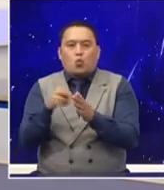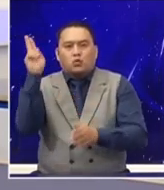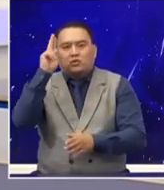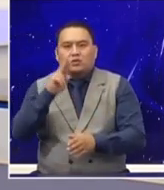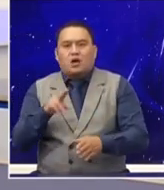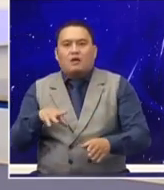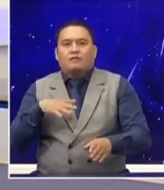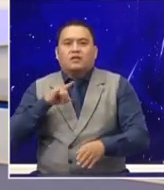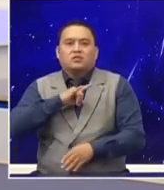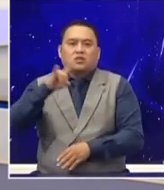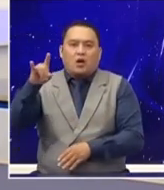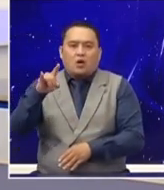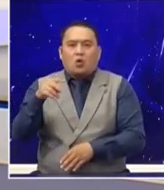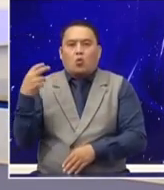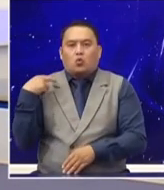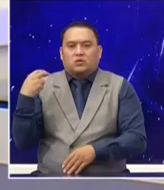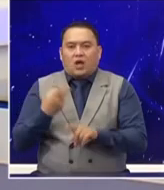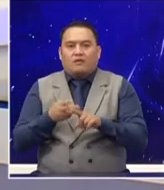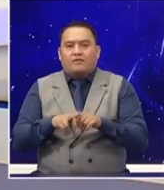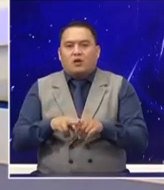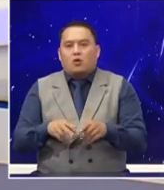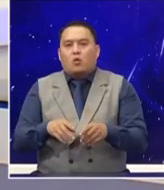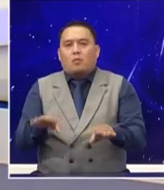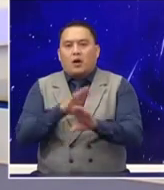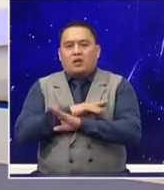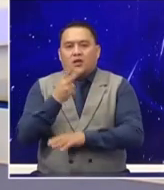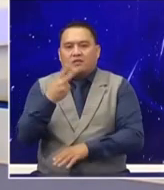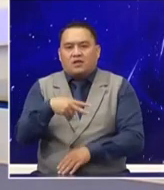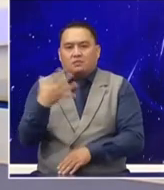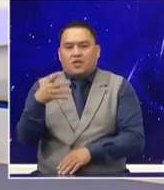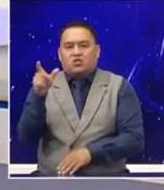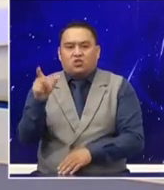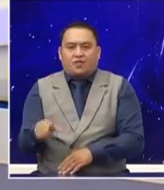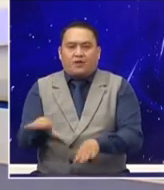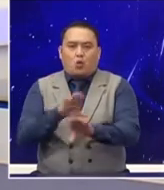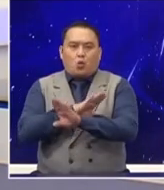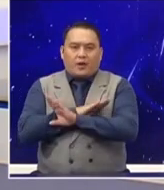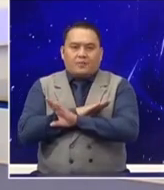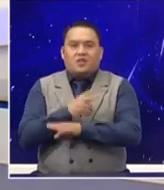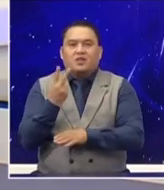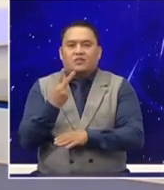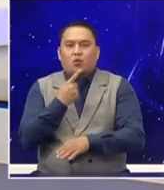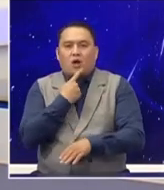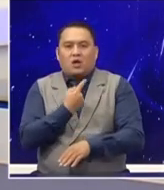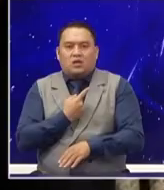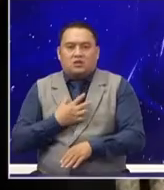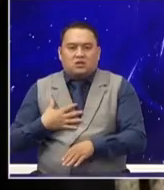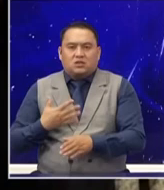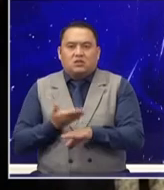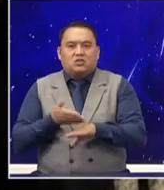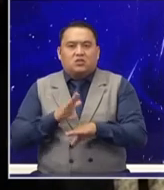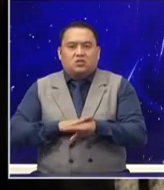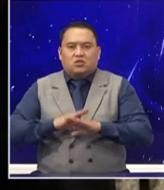учебный Ан-26Ш с курсантами на борту. Погибли 25 человек. Еще 2 находятся в больницах, из них